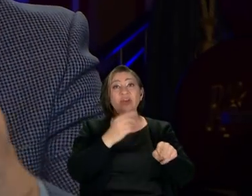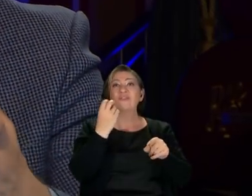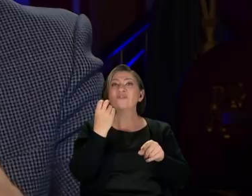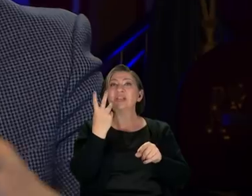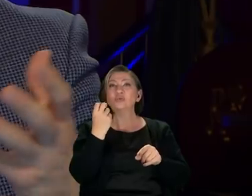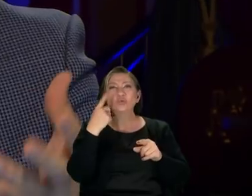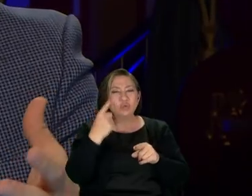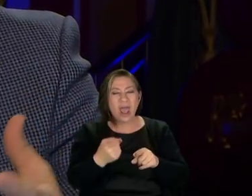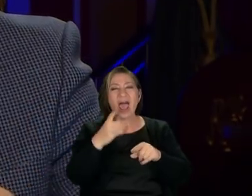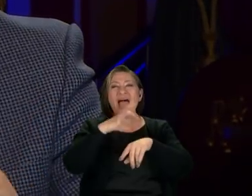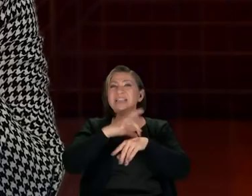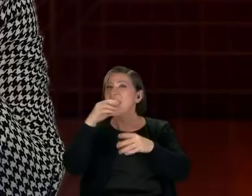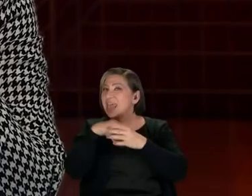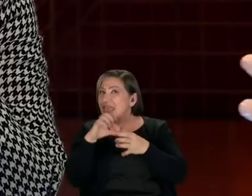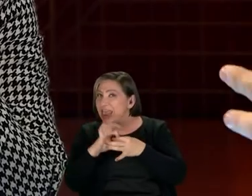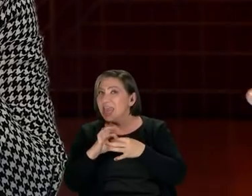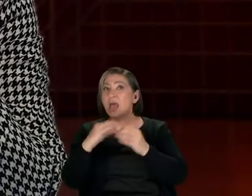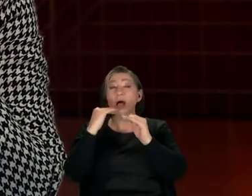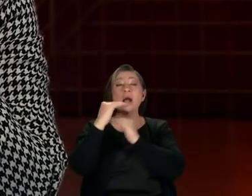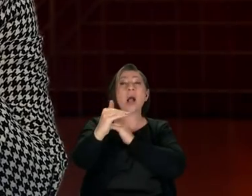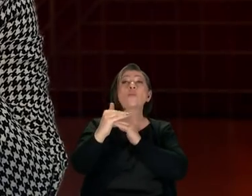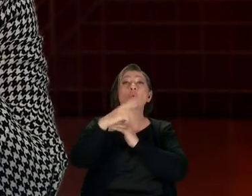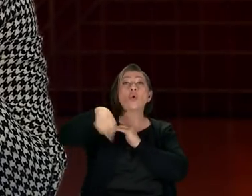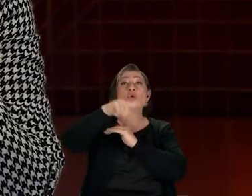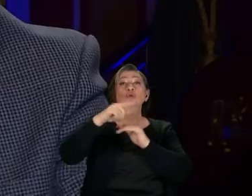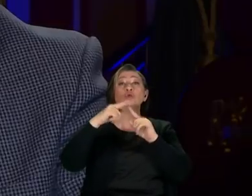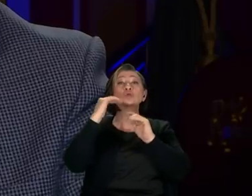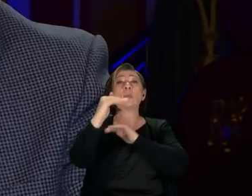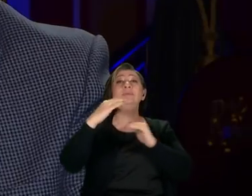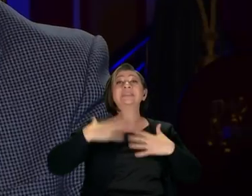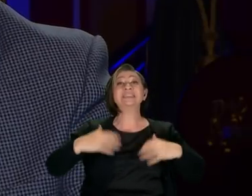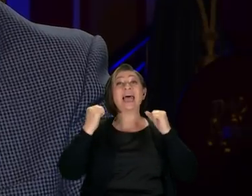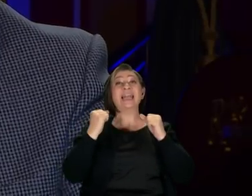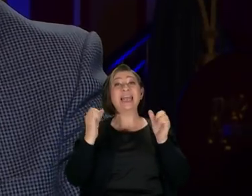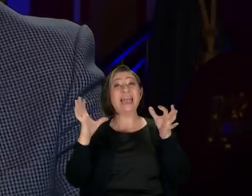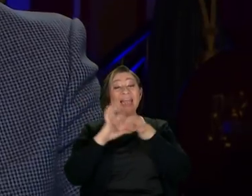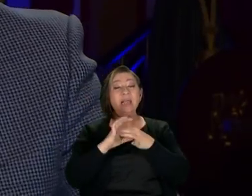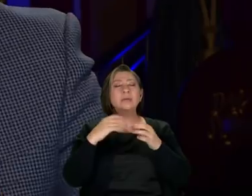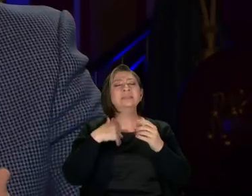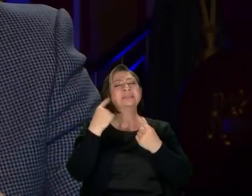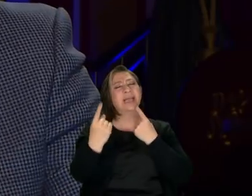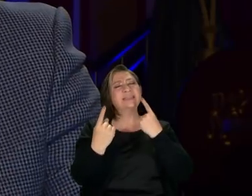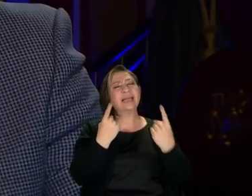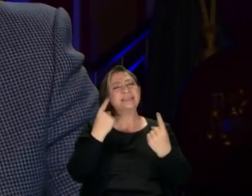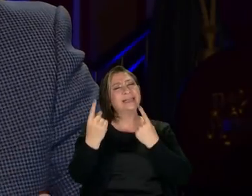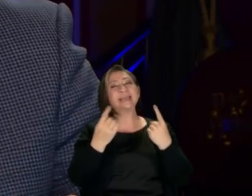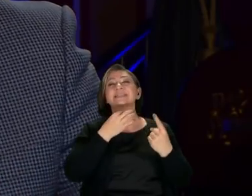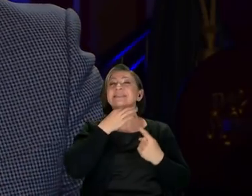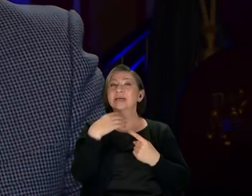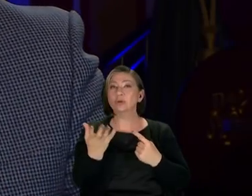virüsle ilgili, bu hastalıkla ilgili, kamuoyunu ilgilendiren, toplum sağlığını ilgilendiren bu olayla ilgili onlar da sağ